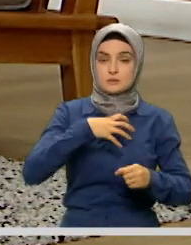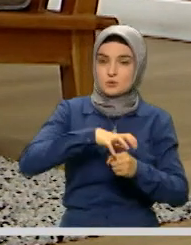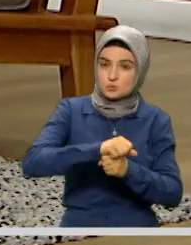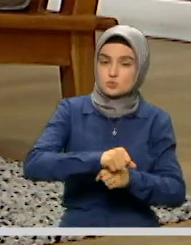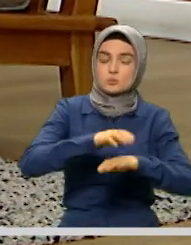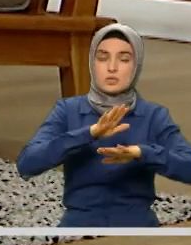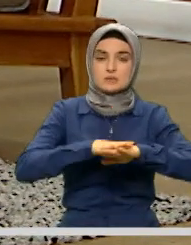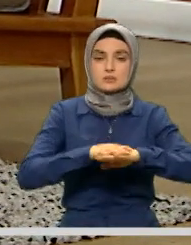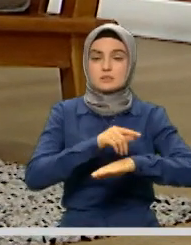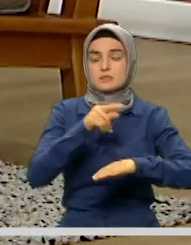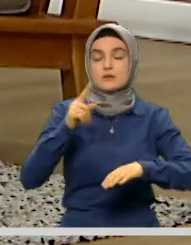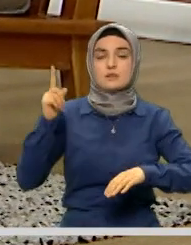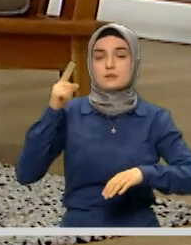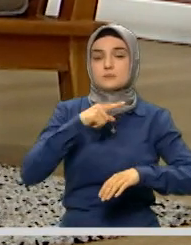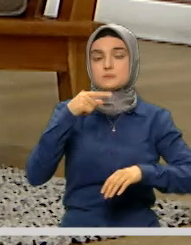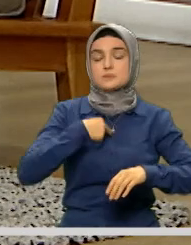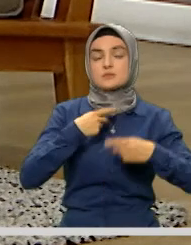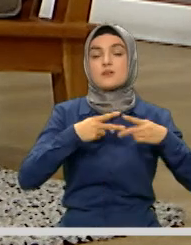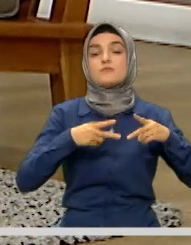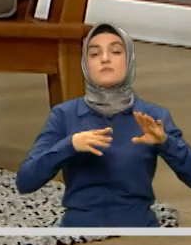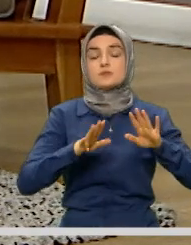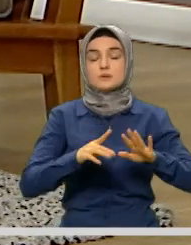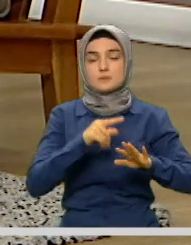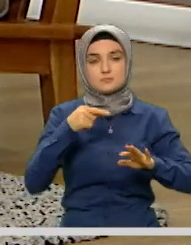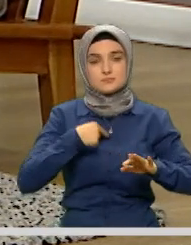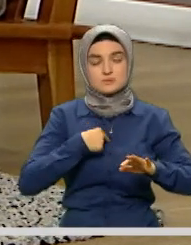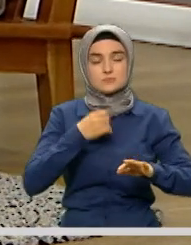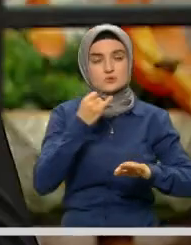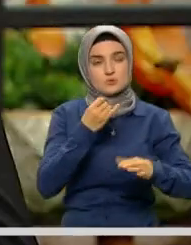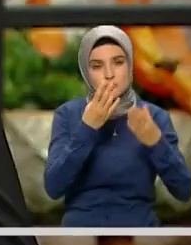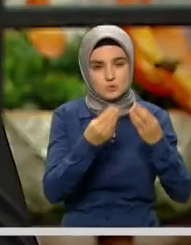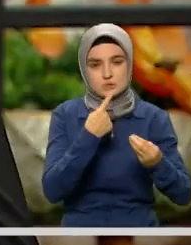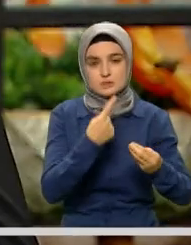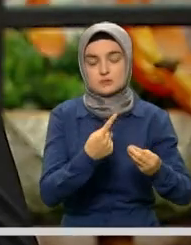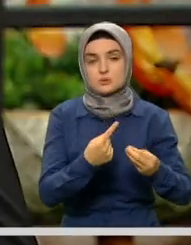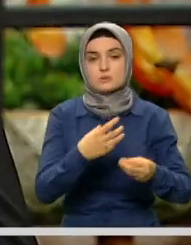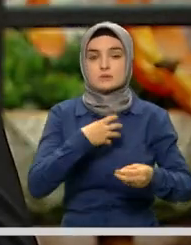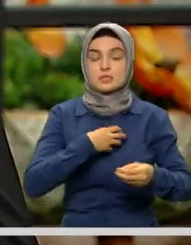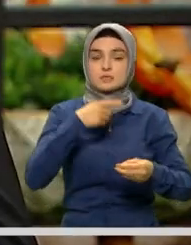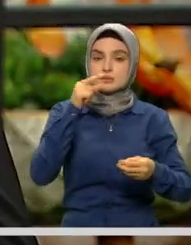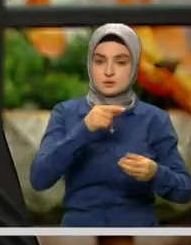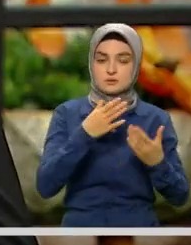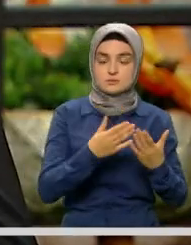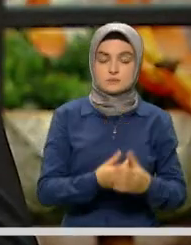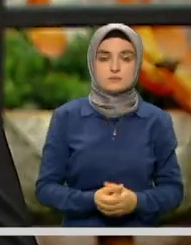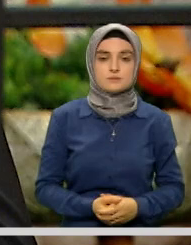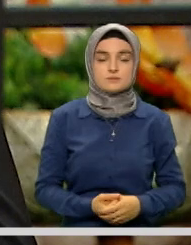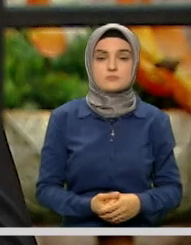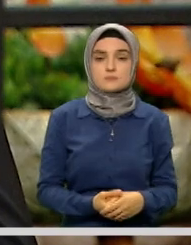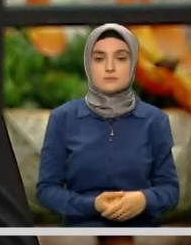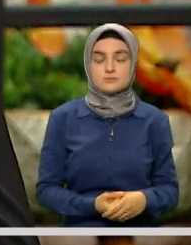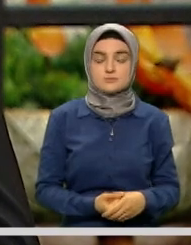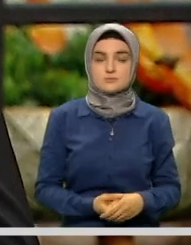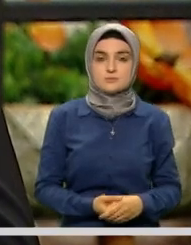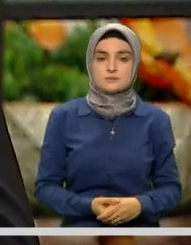eğer sen bizi affetmezsen biz hüsrana uğrayanlardan olacağız diyor ve kendilerine burada işi tamamen